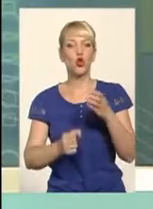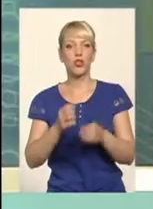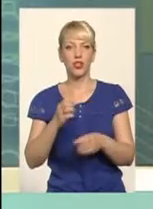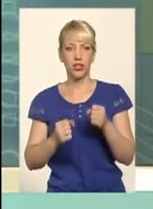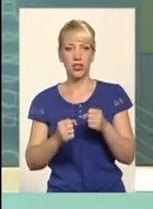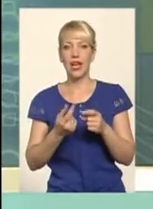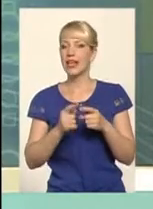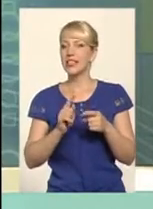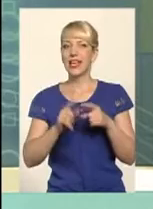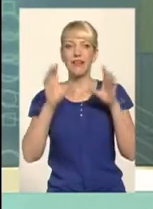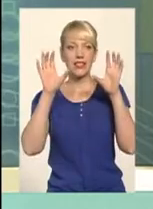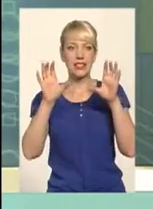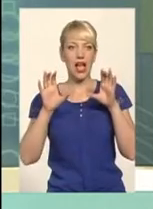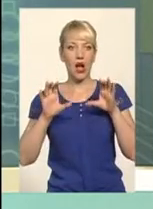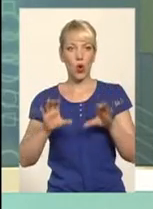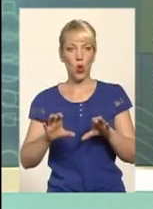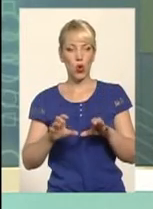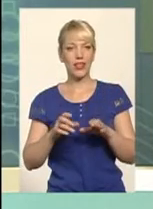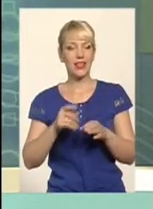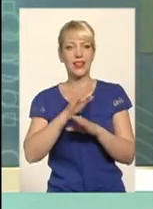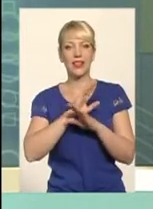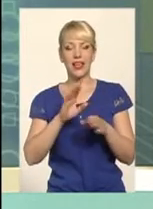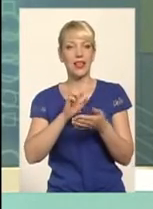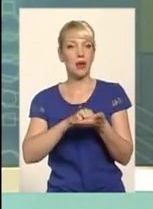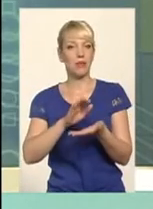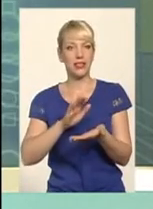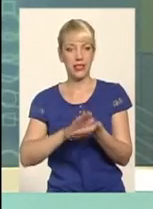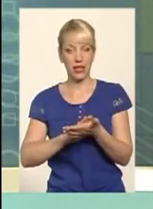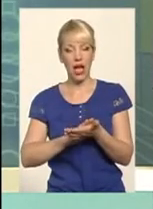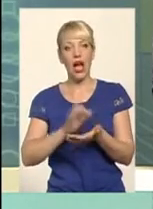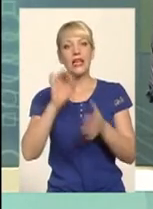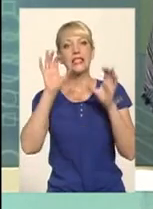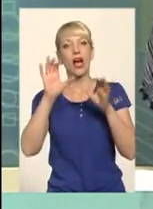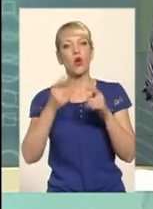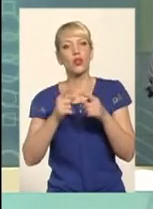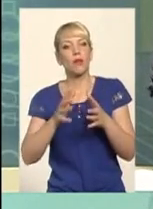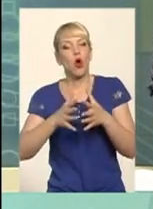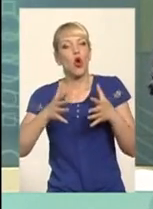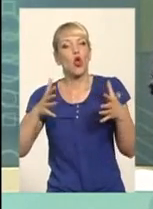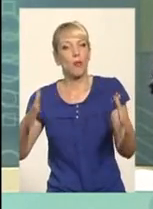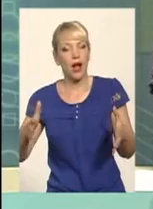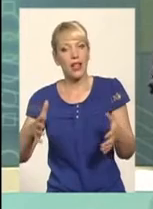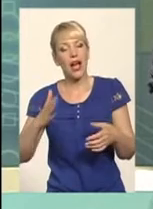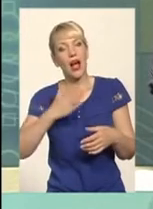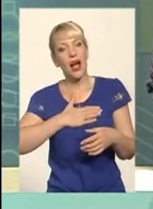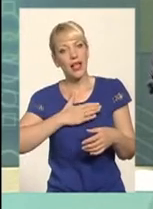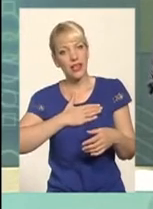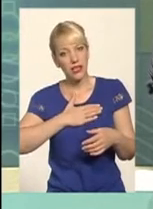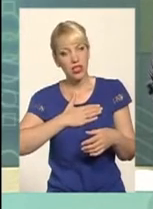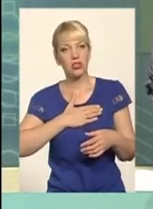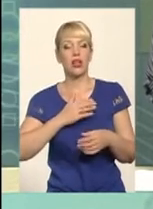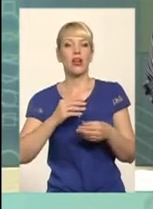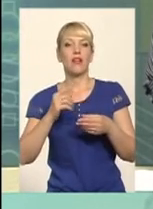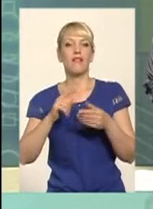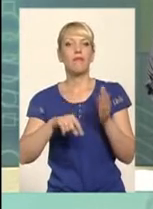не прописано, ніякими підзаконними актами. В законі прописані більш такі глобальніші речі, але ж наша ціль – зберегти здоров'я для наших працівників